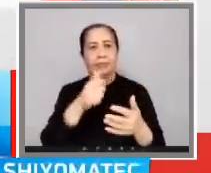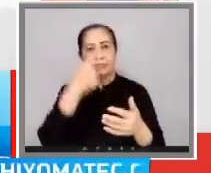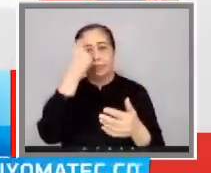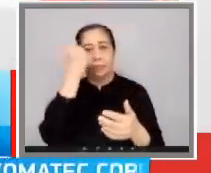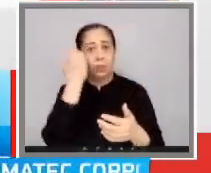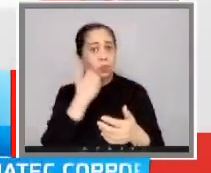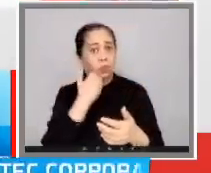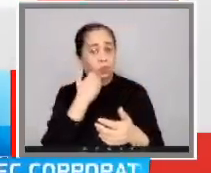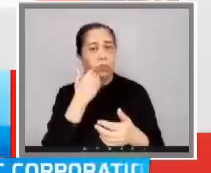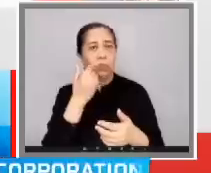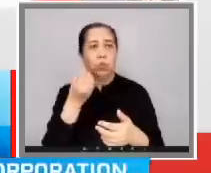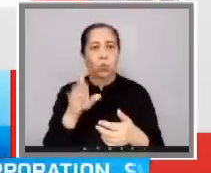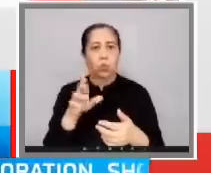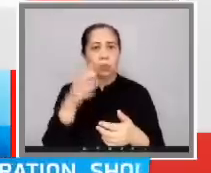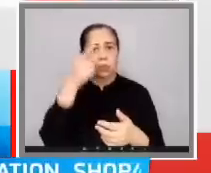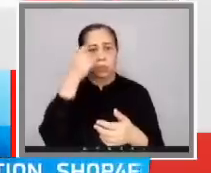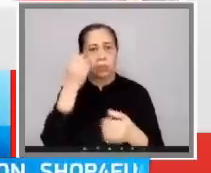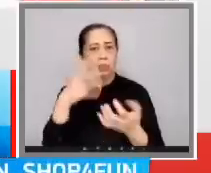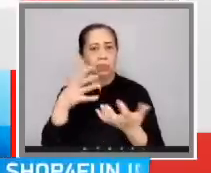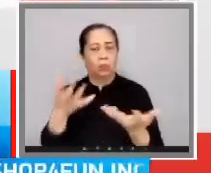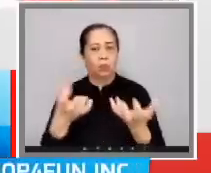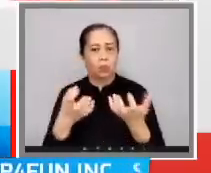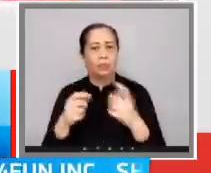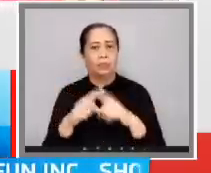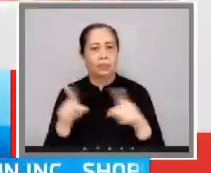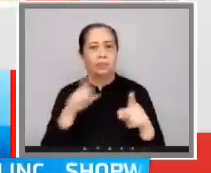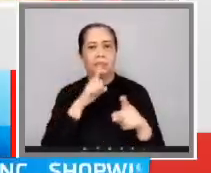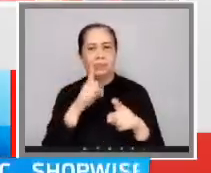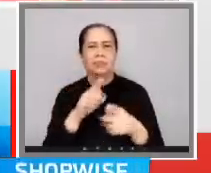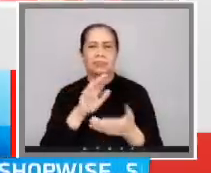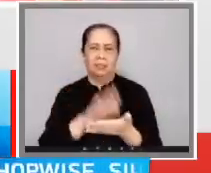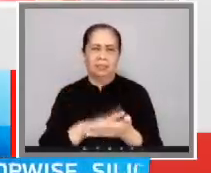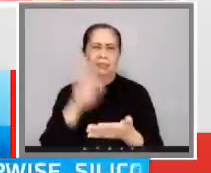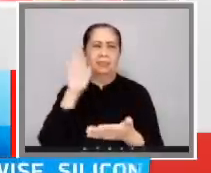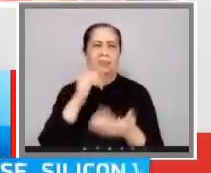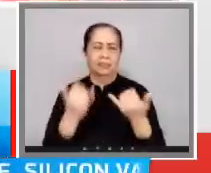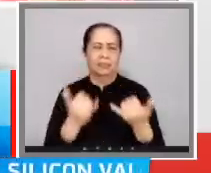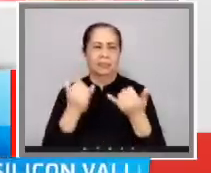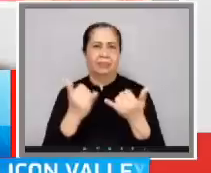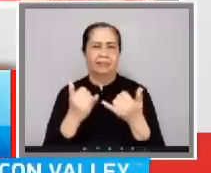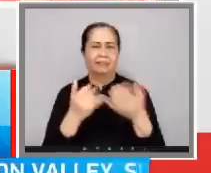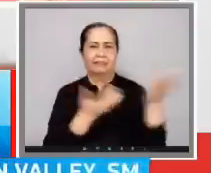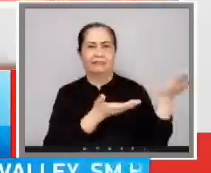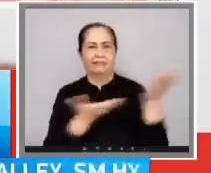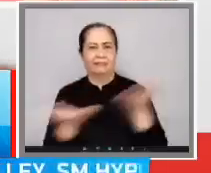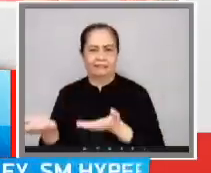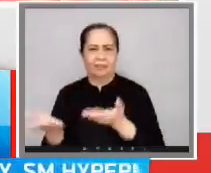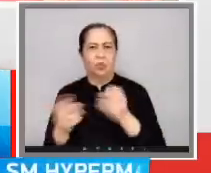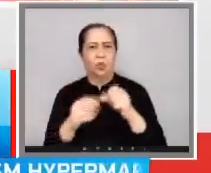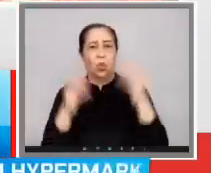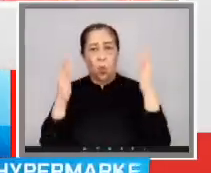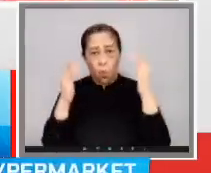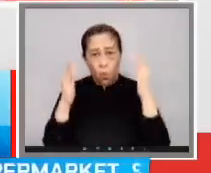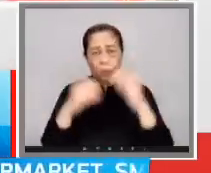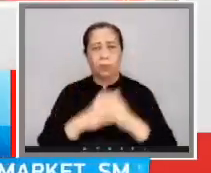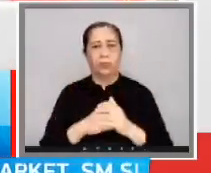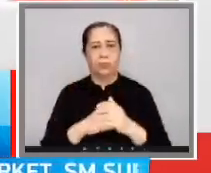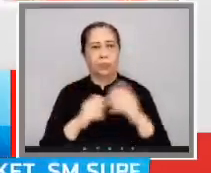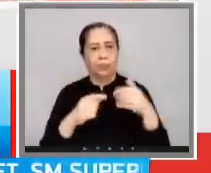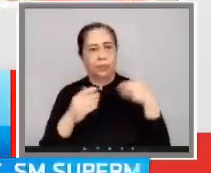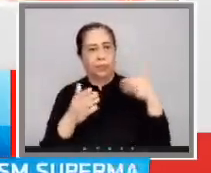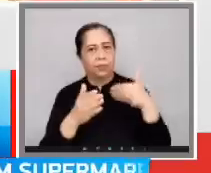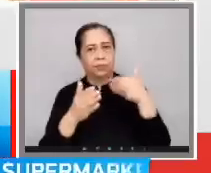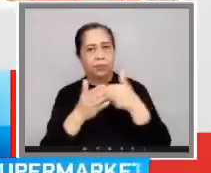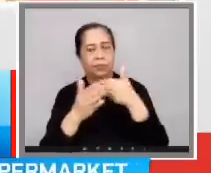ng supply at sa dami ng demand, pero kundi talagang mataas na talaga ang kinalangkuha. So, umaasa sila, Rafi, na habang papalapit